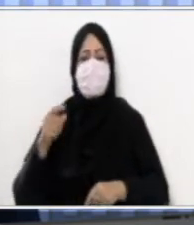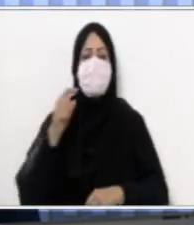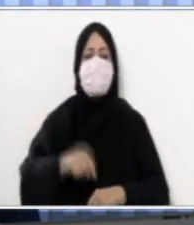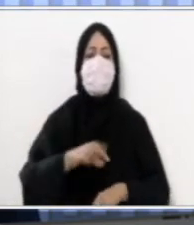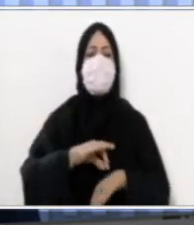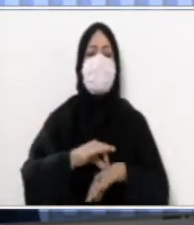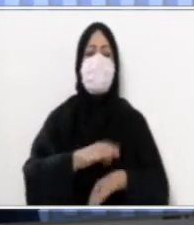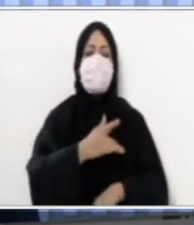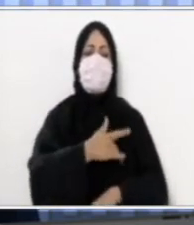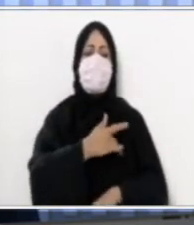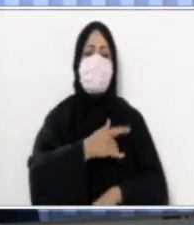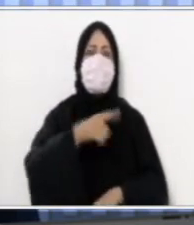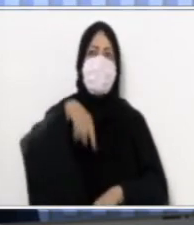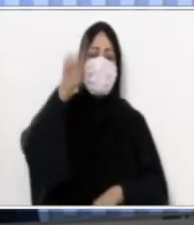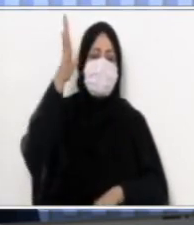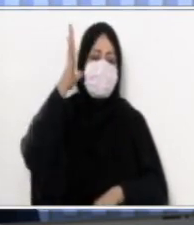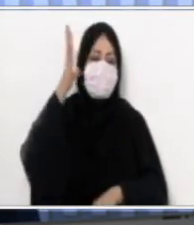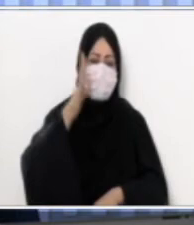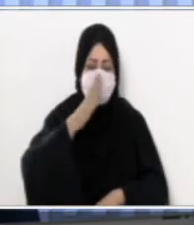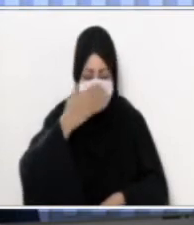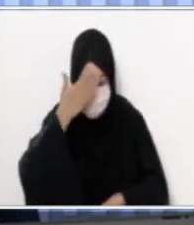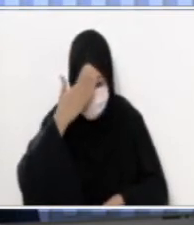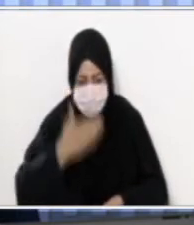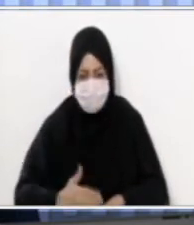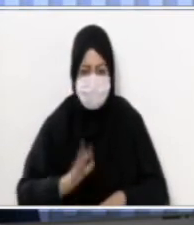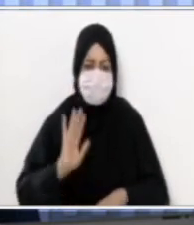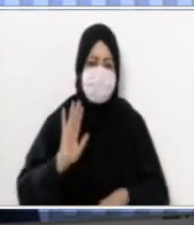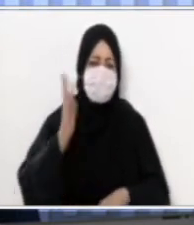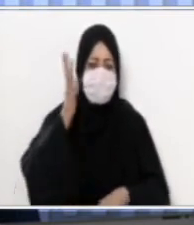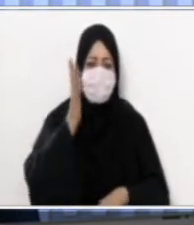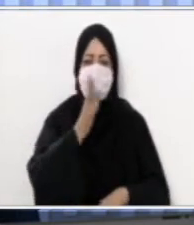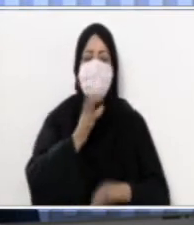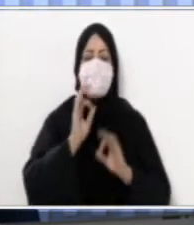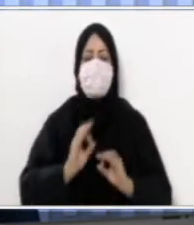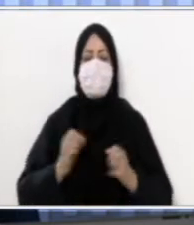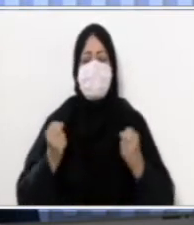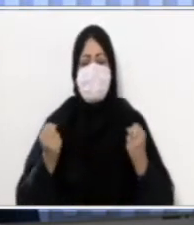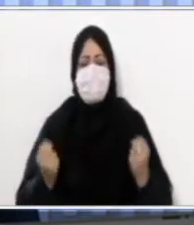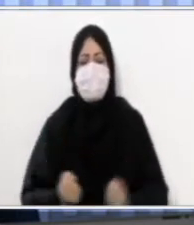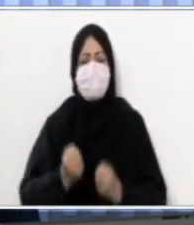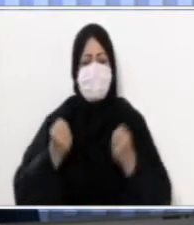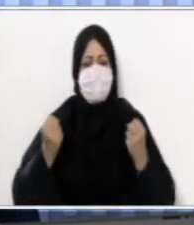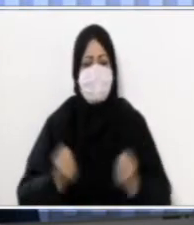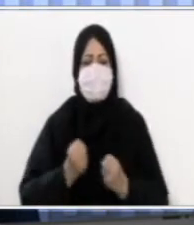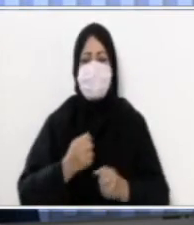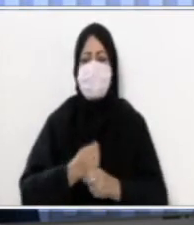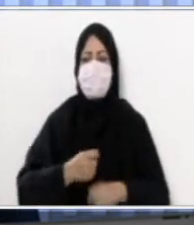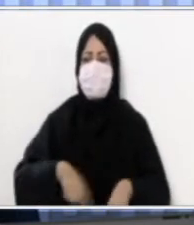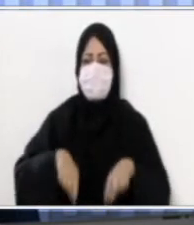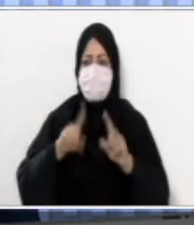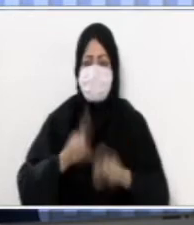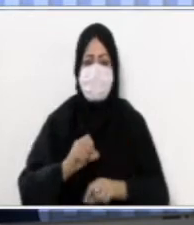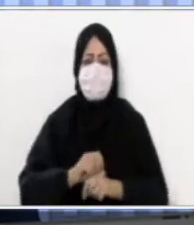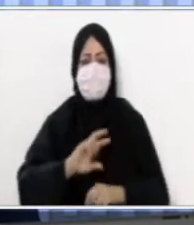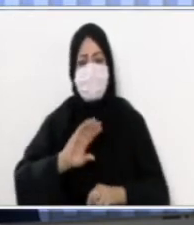فيعني يتفانى فيها ويجتهد فيها غاية الاجتهاد حتى ينال الأجر العظيم. أسأل الله أن